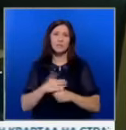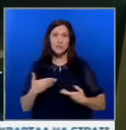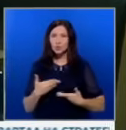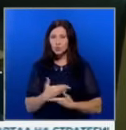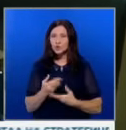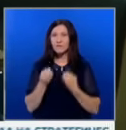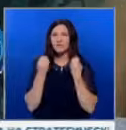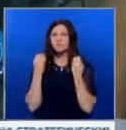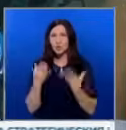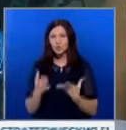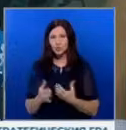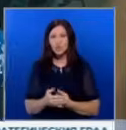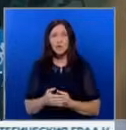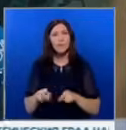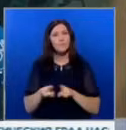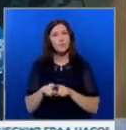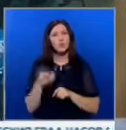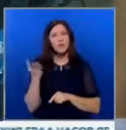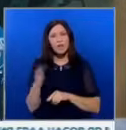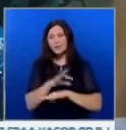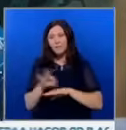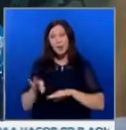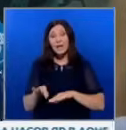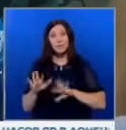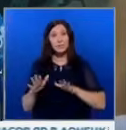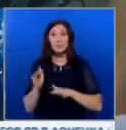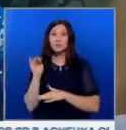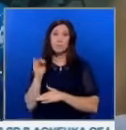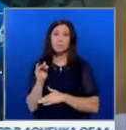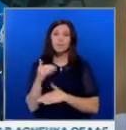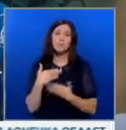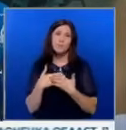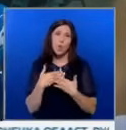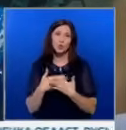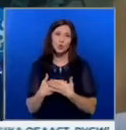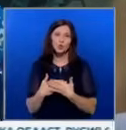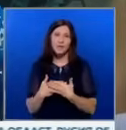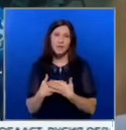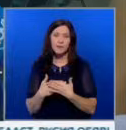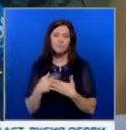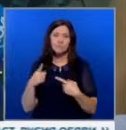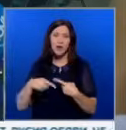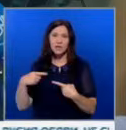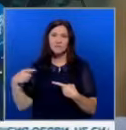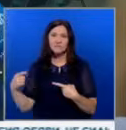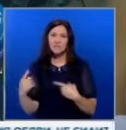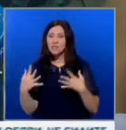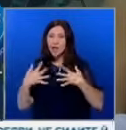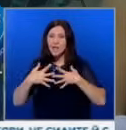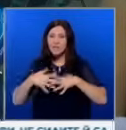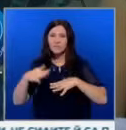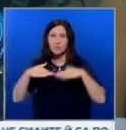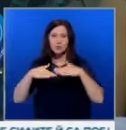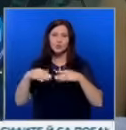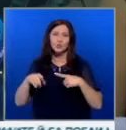и възможностите. Като техните проекти предполагам, че ще бъдат по отношение на развитие на инфраструктурата